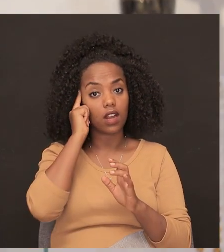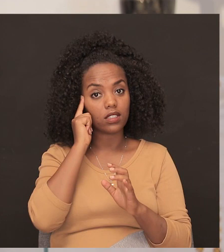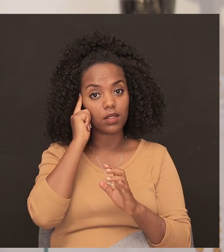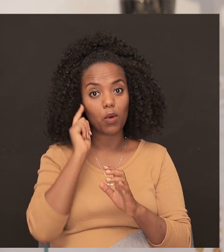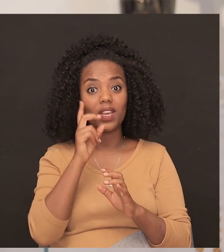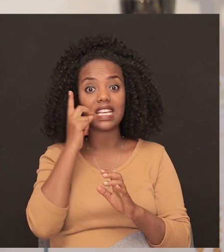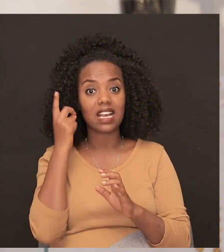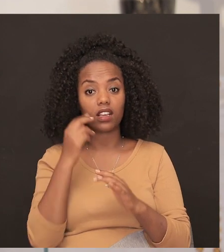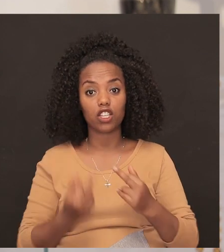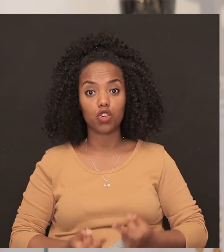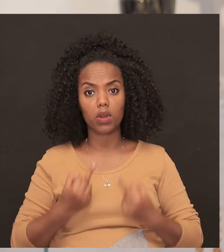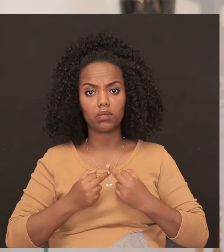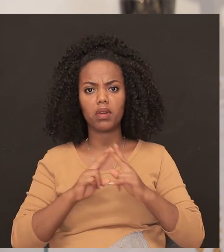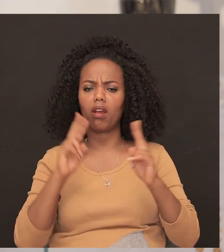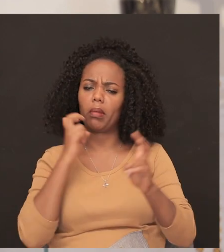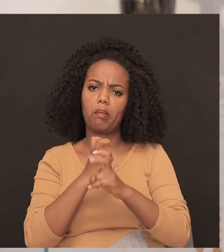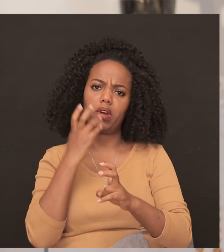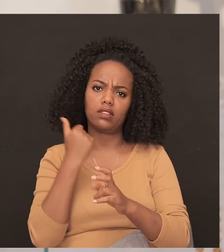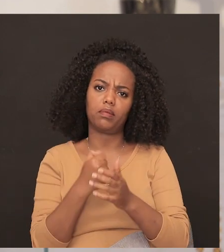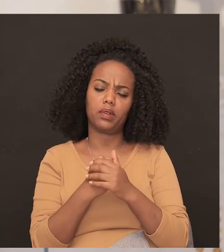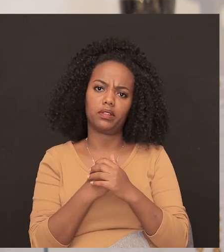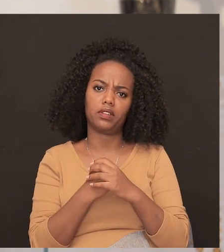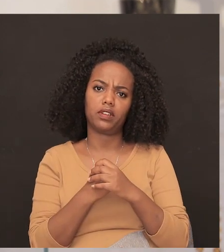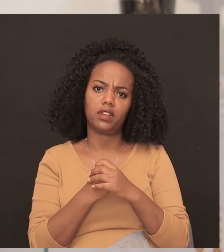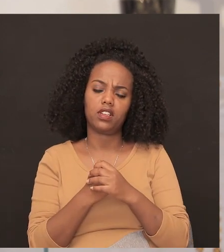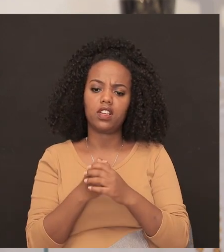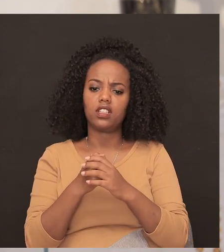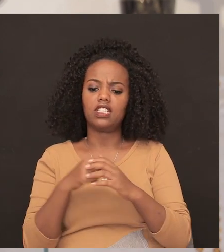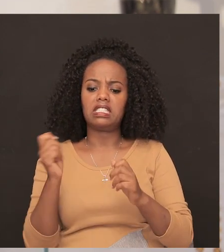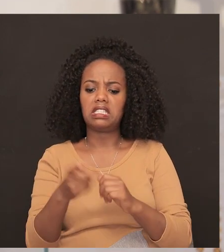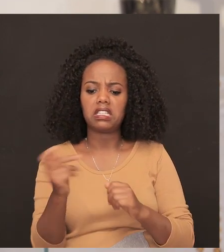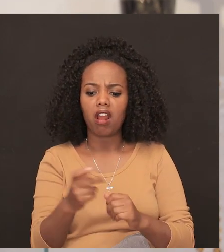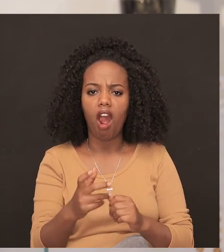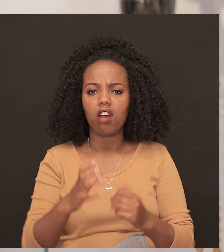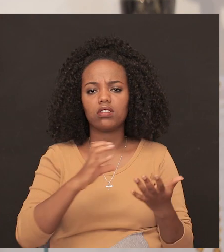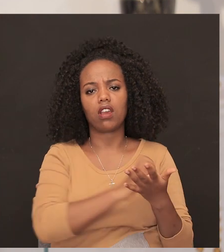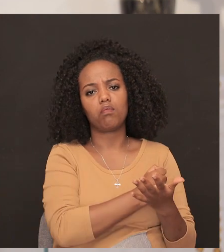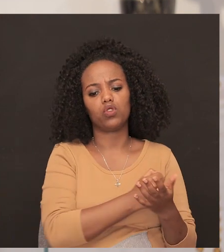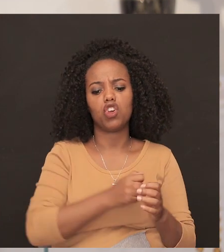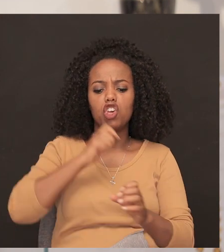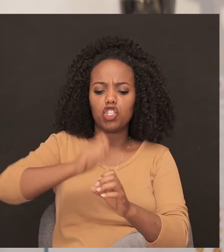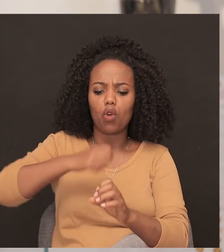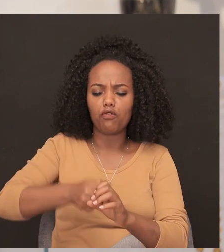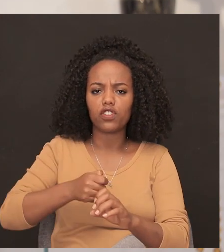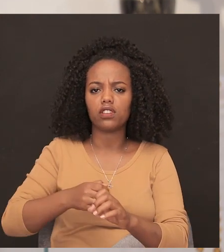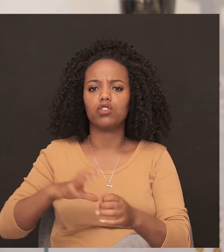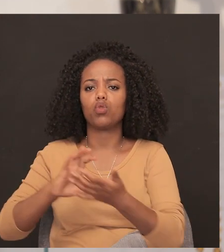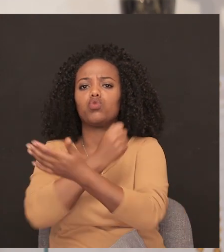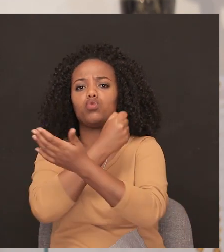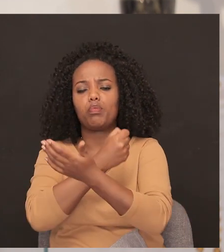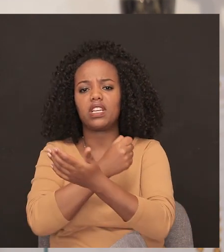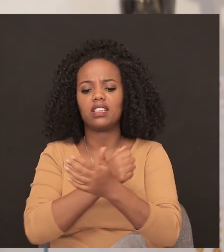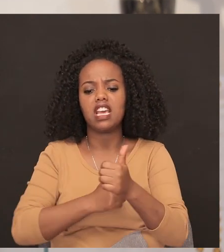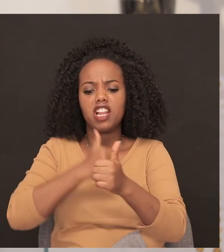ስናስበው እኮ የይስሐቅ ሕይወት በጣም ከባድ ነበር። ሲዘራ ሲቀሙት፣ ሲቆፍር